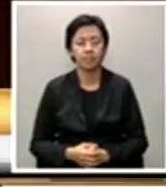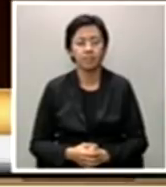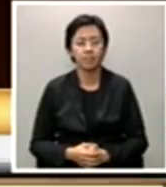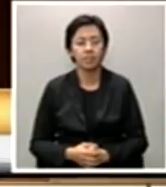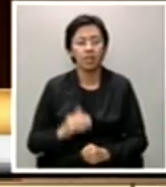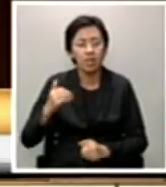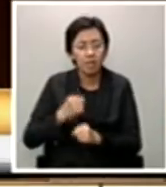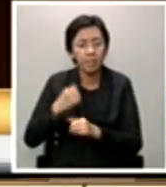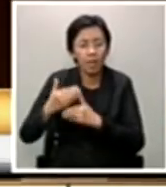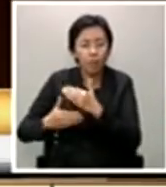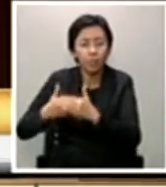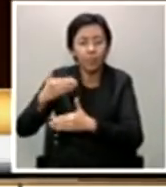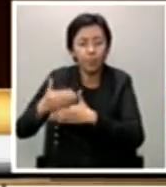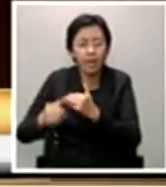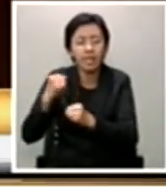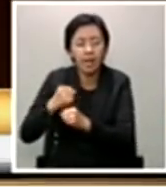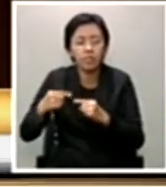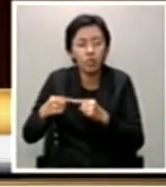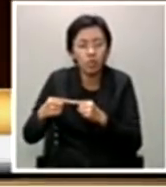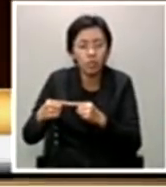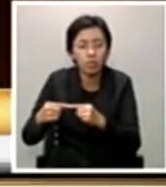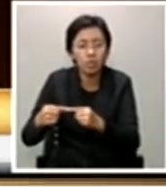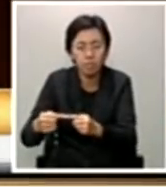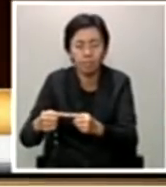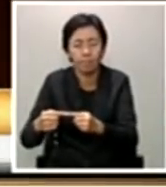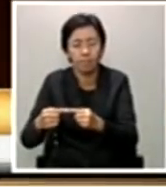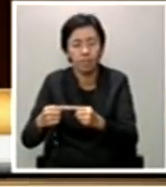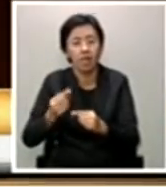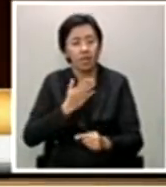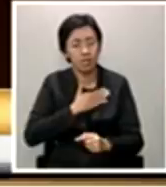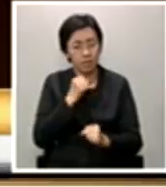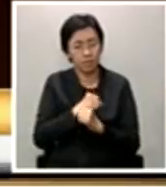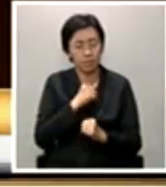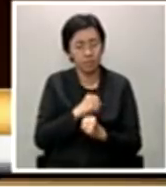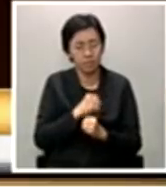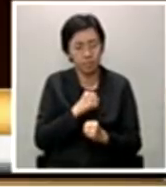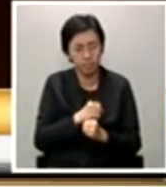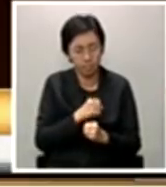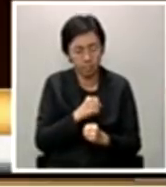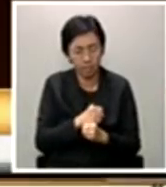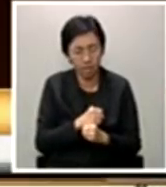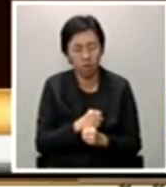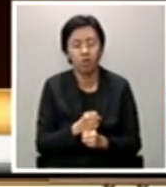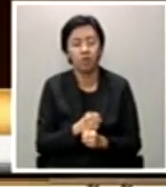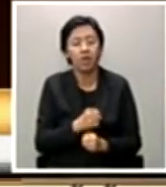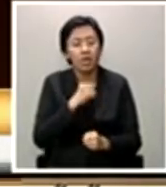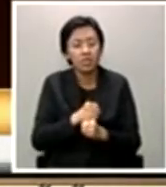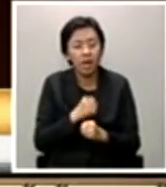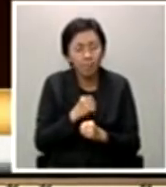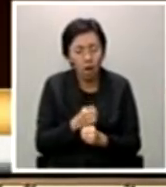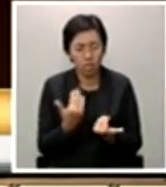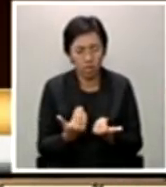ต่อไปข้างหน้าเราต้องทำนะครับสิ่งเหล่านี้ที่เราทำนี่แหละทำให้ดัชนีของเราดีขึ้นทุก